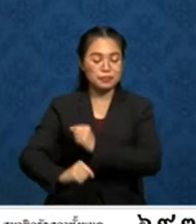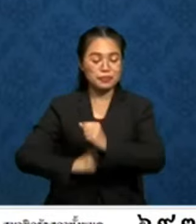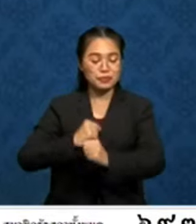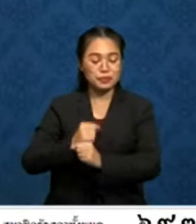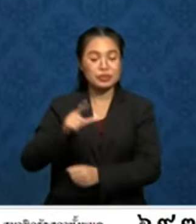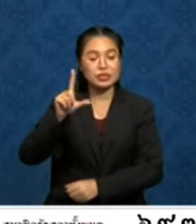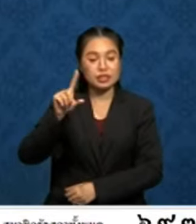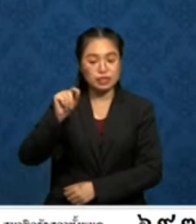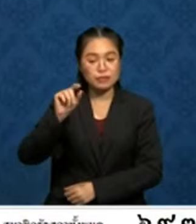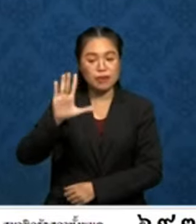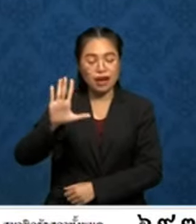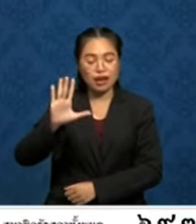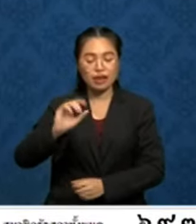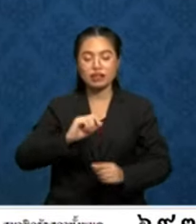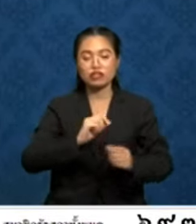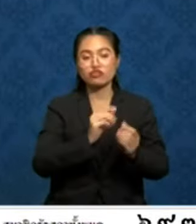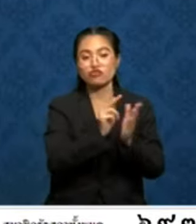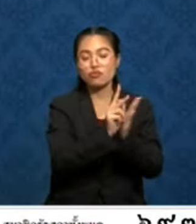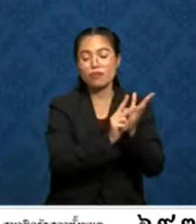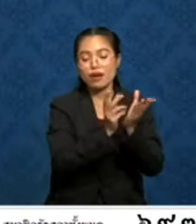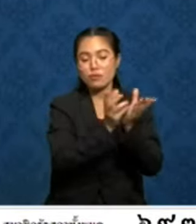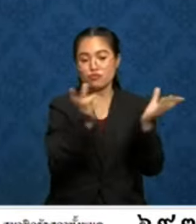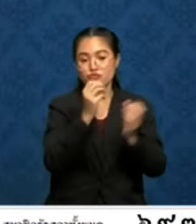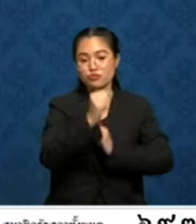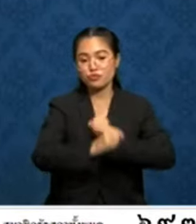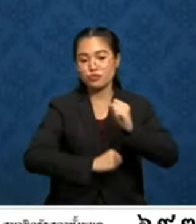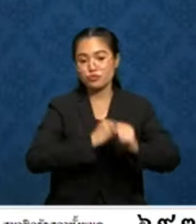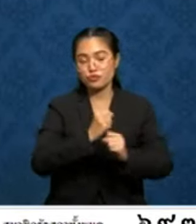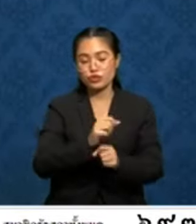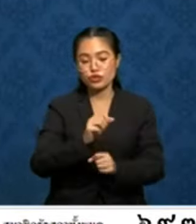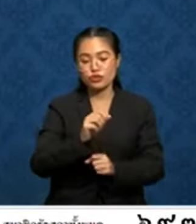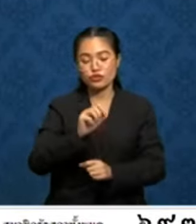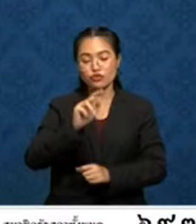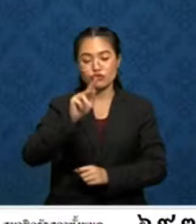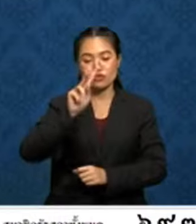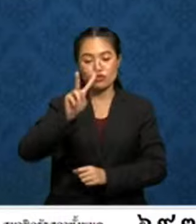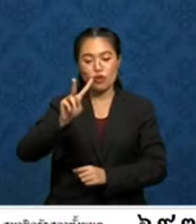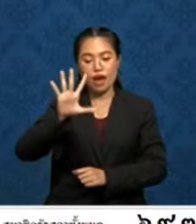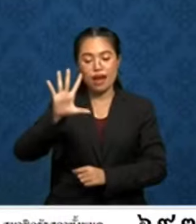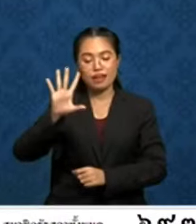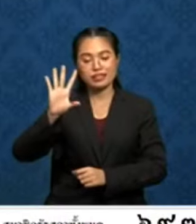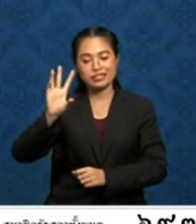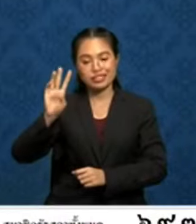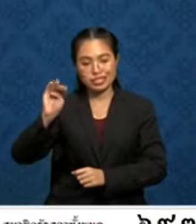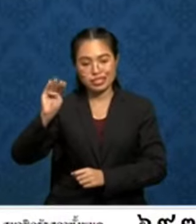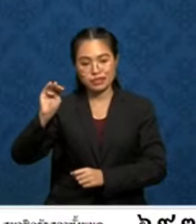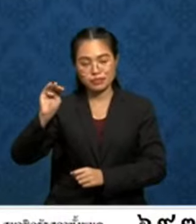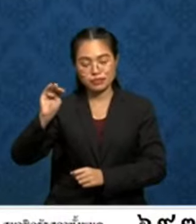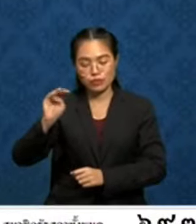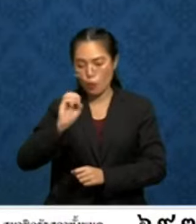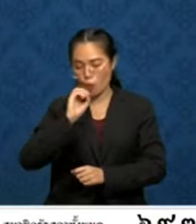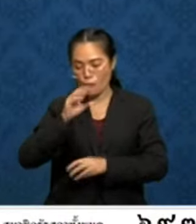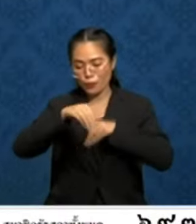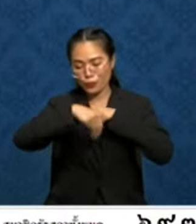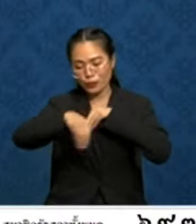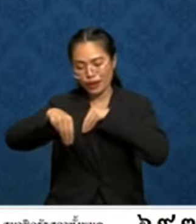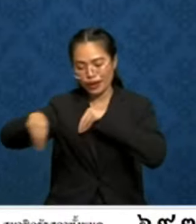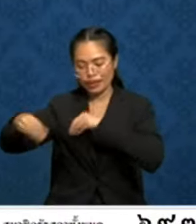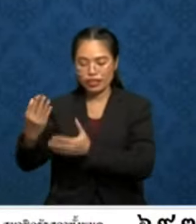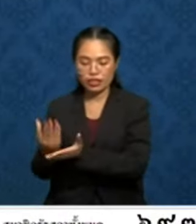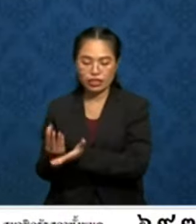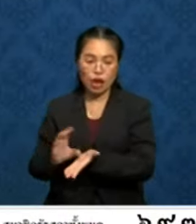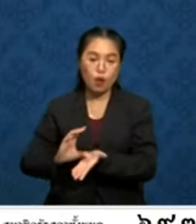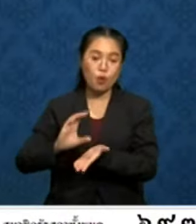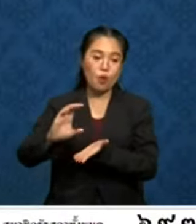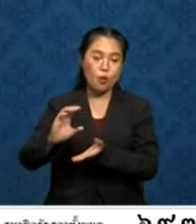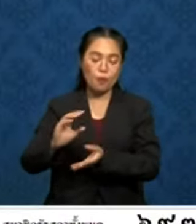รัฐธรรมนูญปี 2540เรามีเจตนารมณ์ว่าควรจะกระจายรายอำนาจและงบประมาณให้กับท้องถิ่นไม่